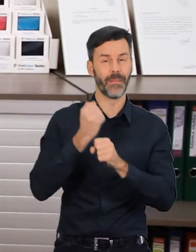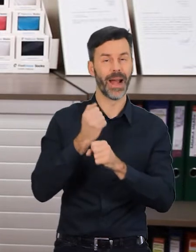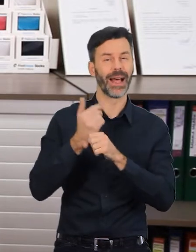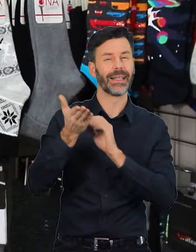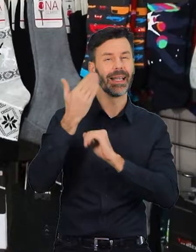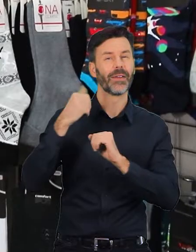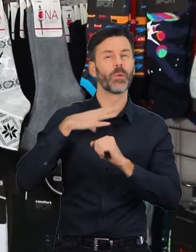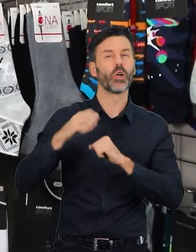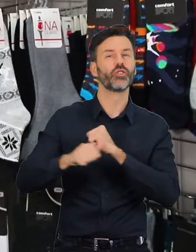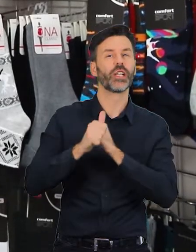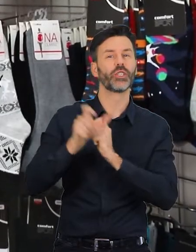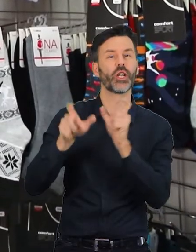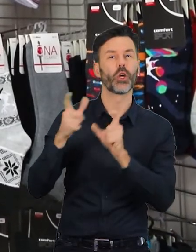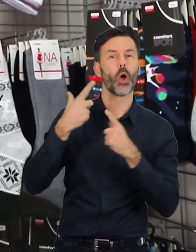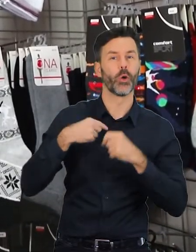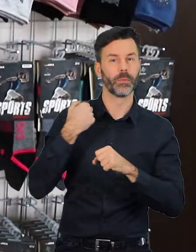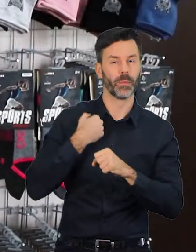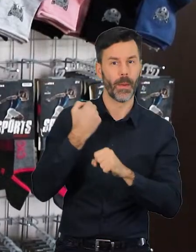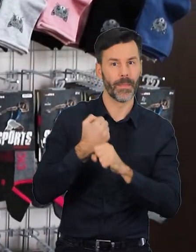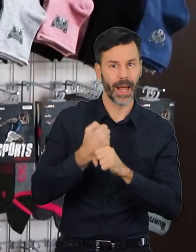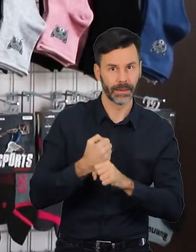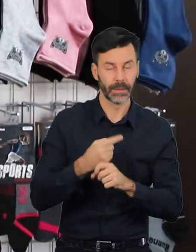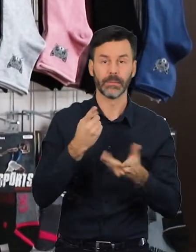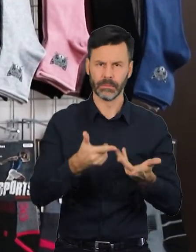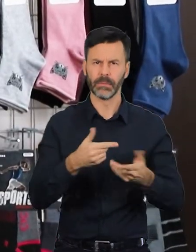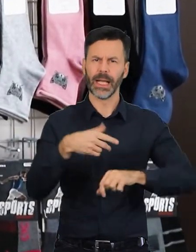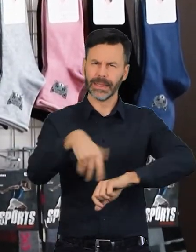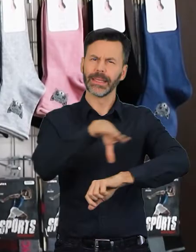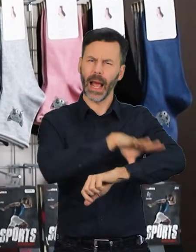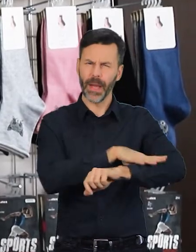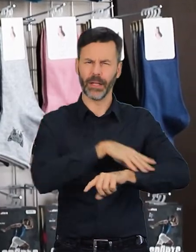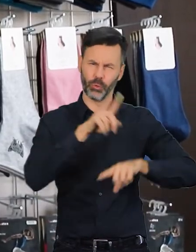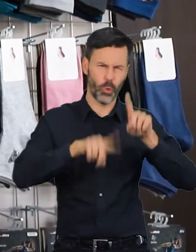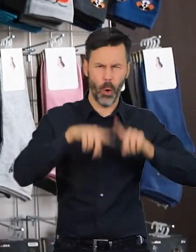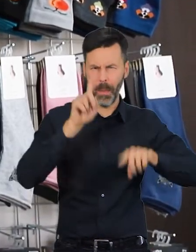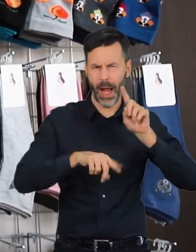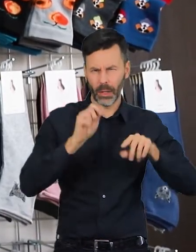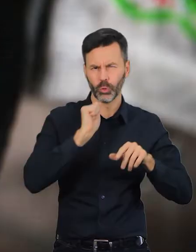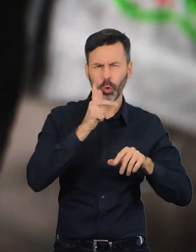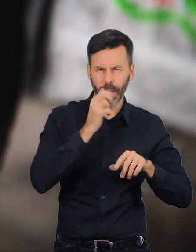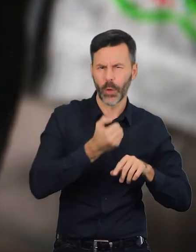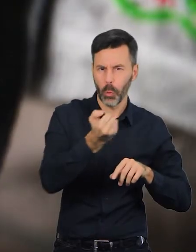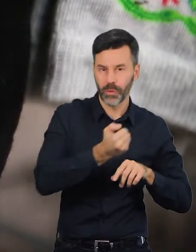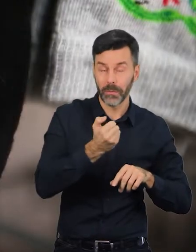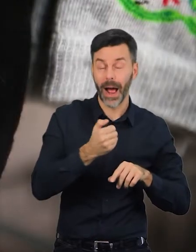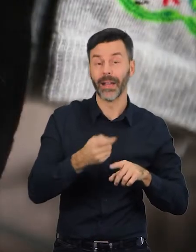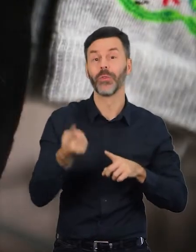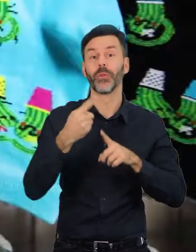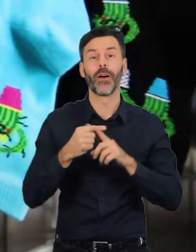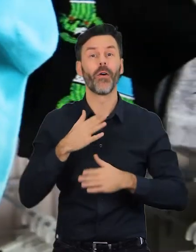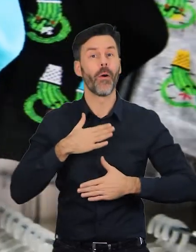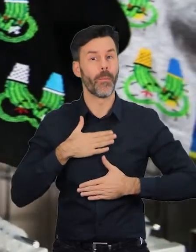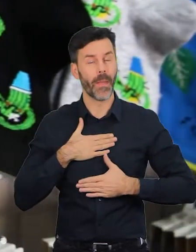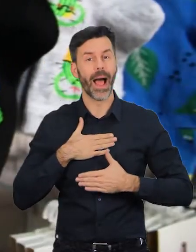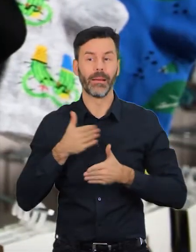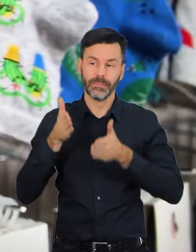zatrudniała 60 osób. Główny profil naszej firmy to skarpetki standardowe codziennego użytku, aczkolwiek w naszej ofercie pojawiła